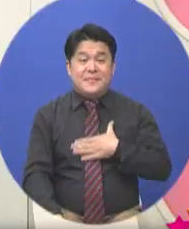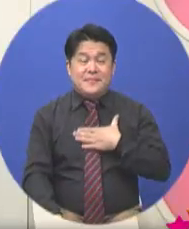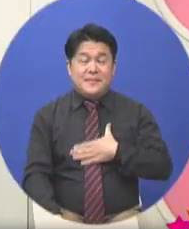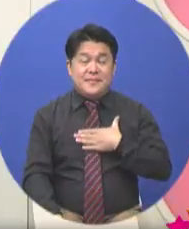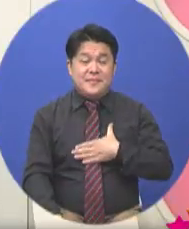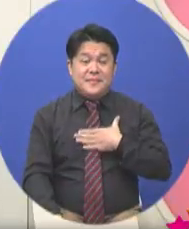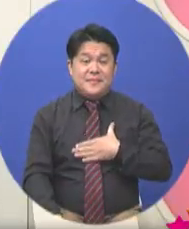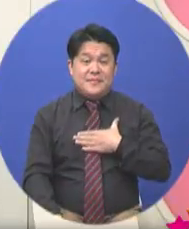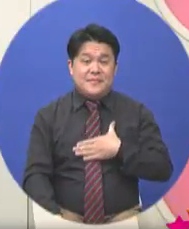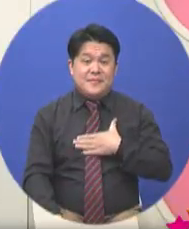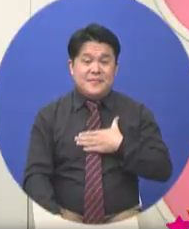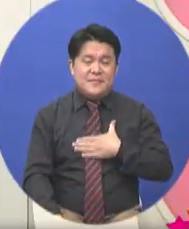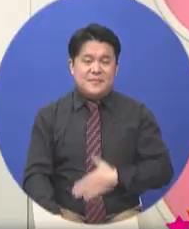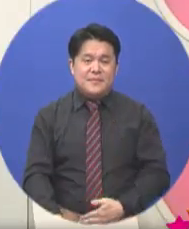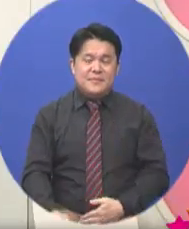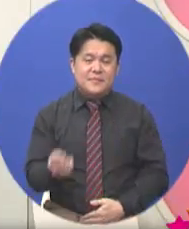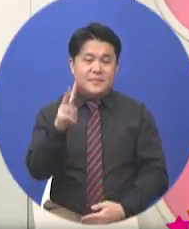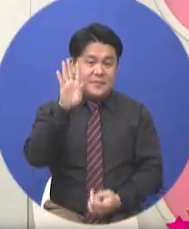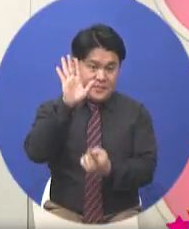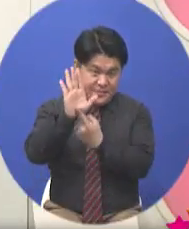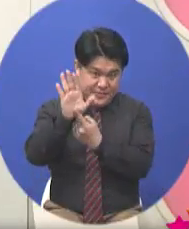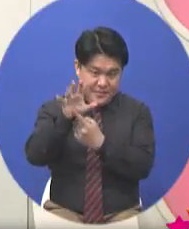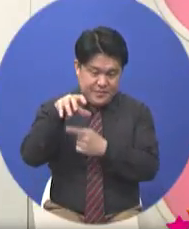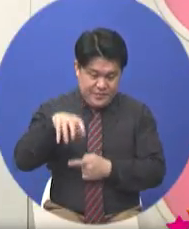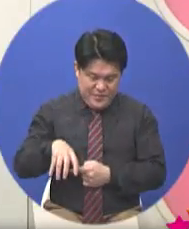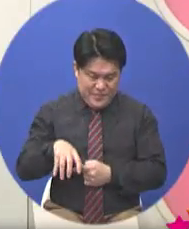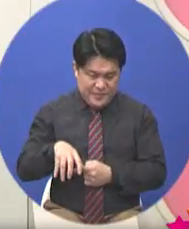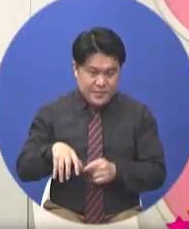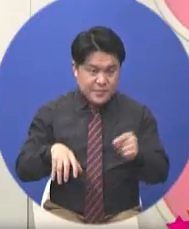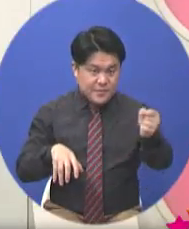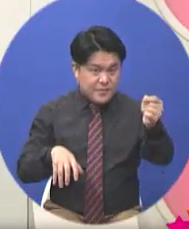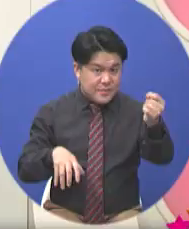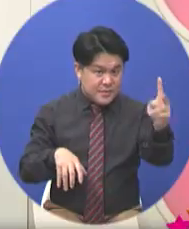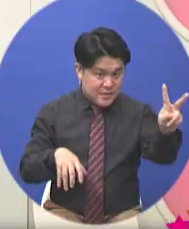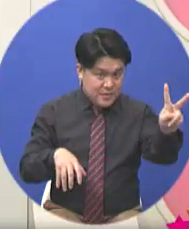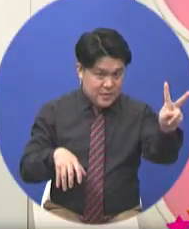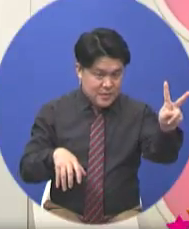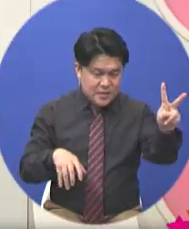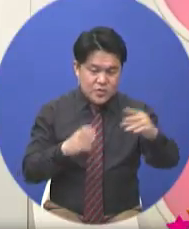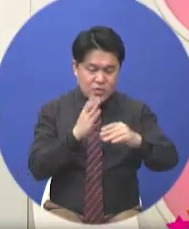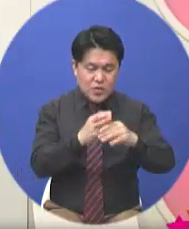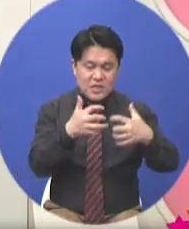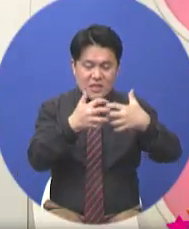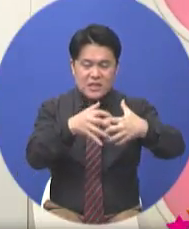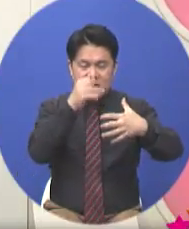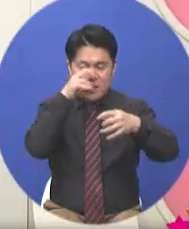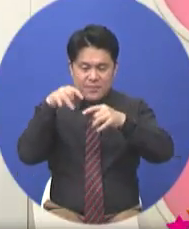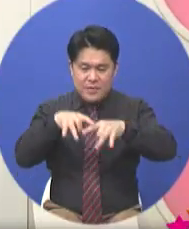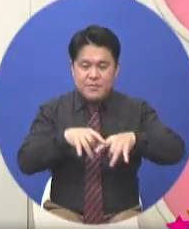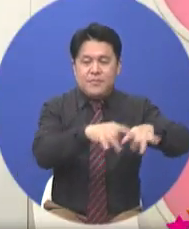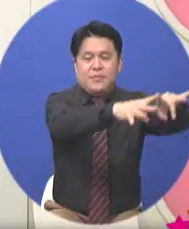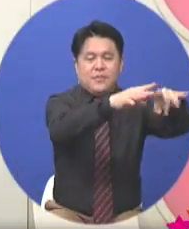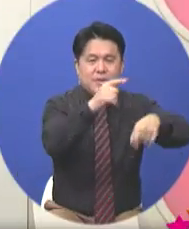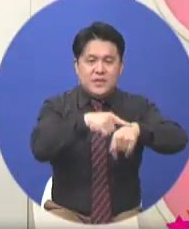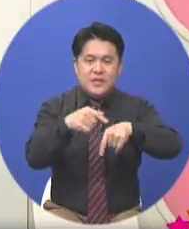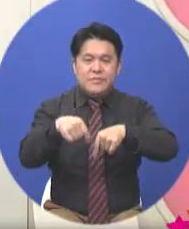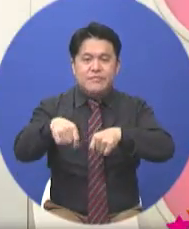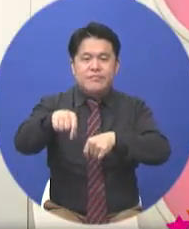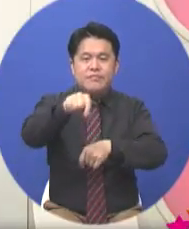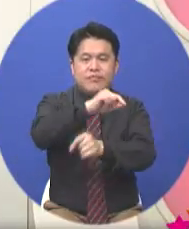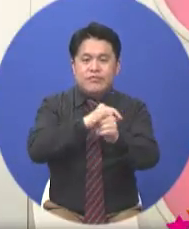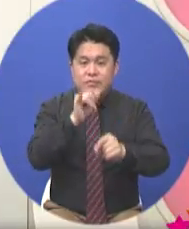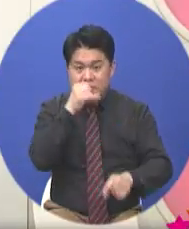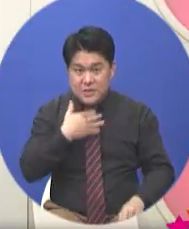네. 네, 저희가 방송국과 이 송출을 하는데요. 기계를 통과하기 때문에 줄이셨어요? 텔레비전을